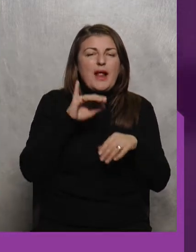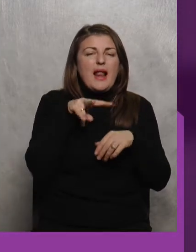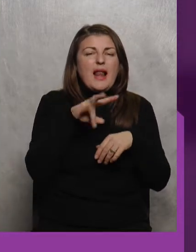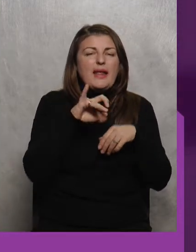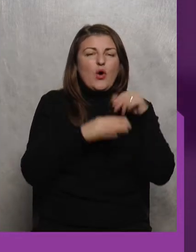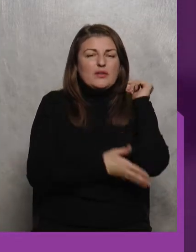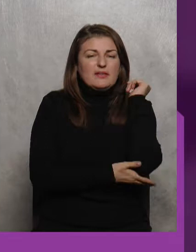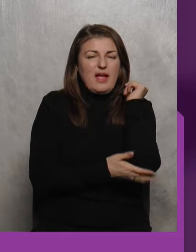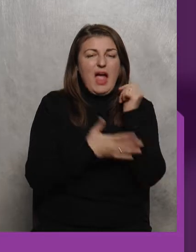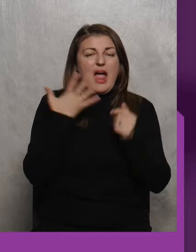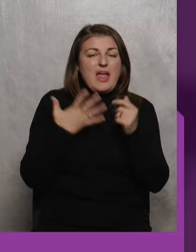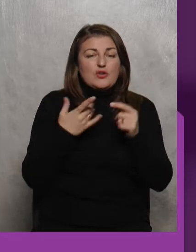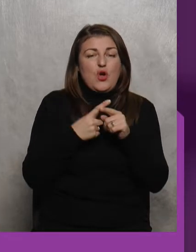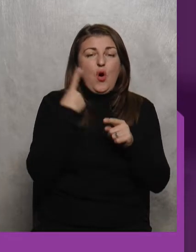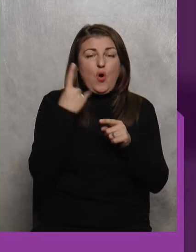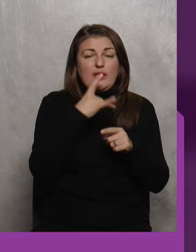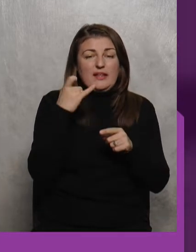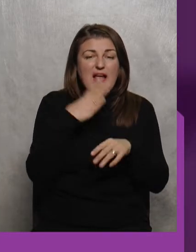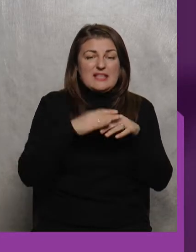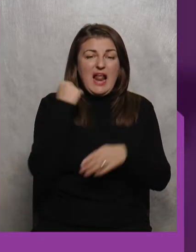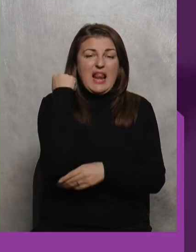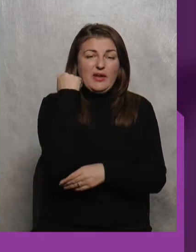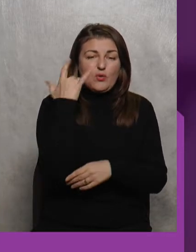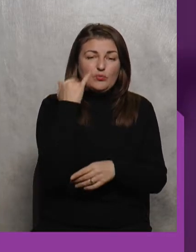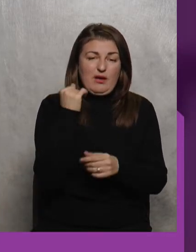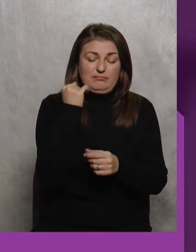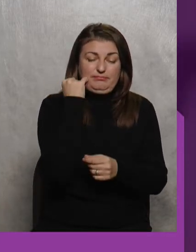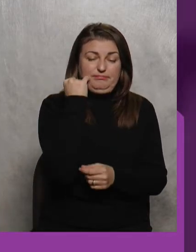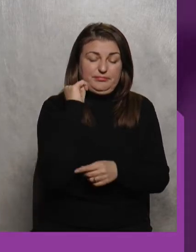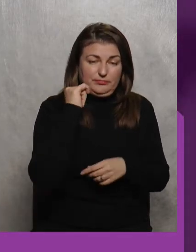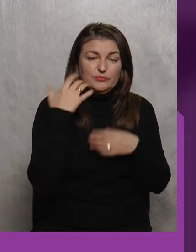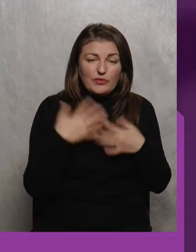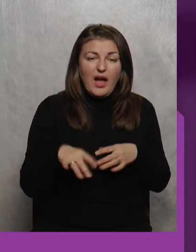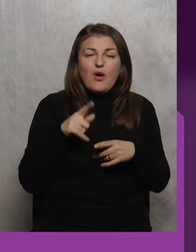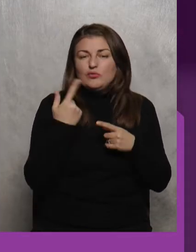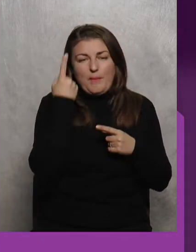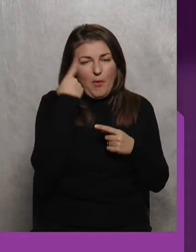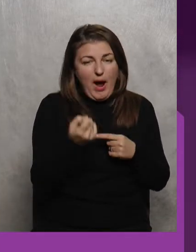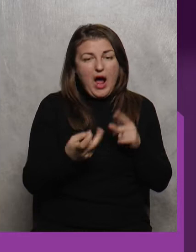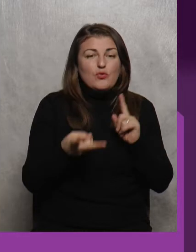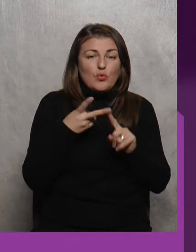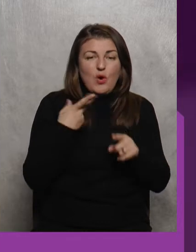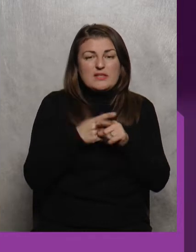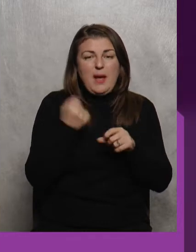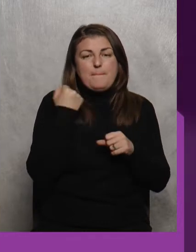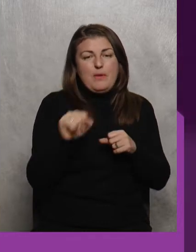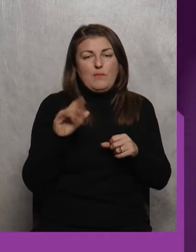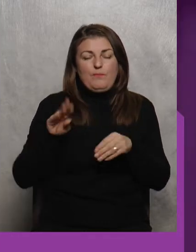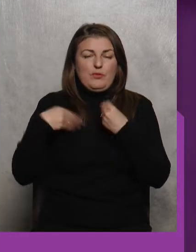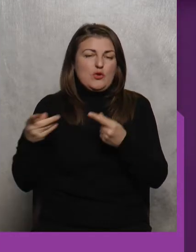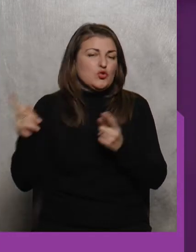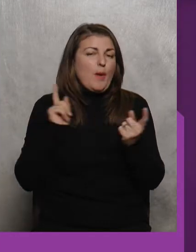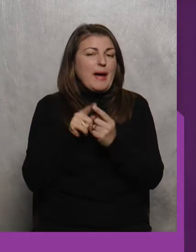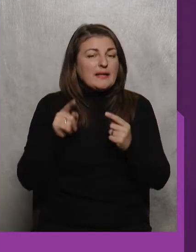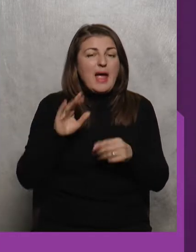він один раз з'їхав, то це попередження. Якщо другий, то це вже перемога, надається супернику.